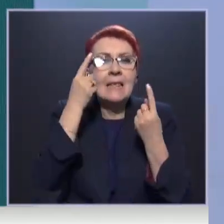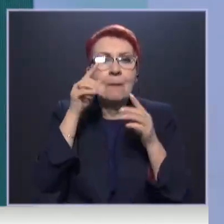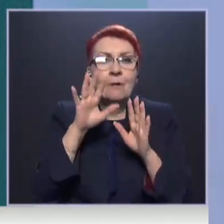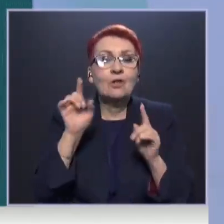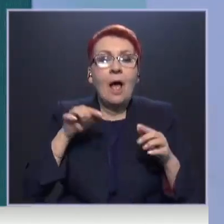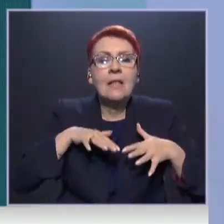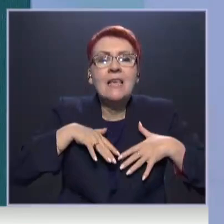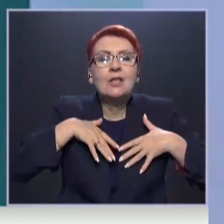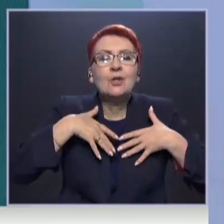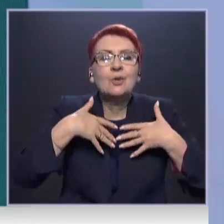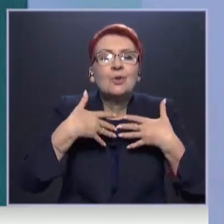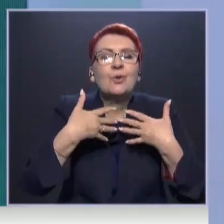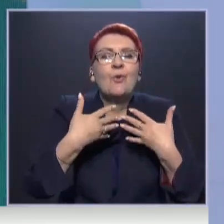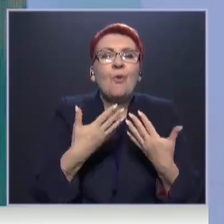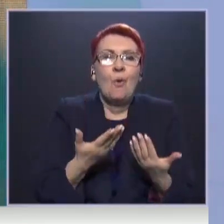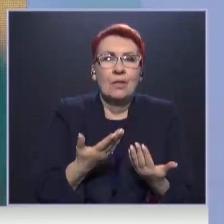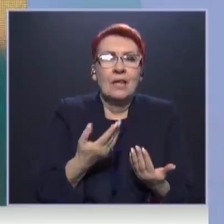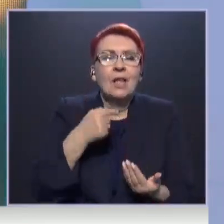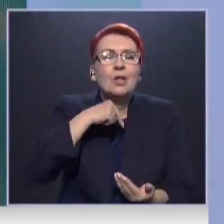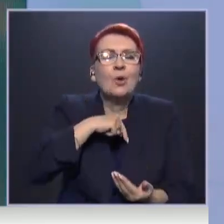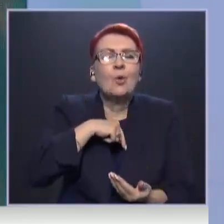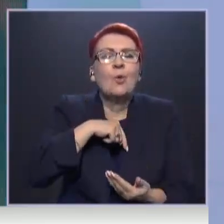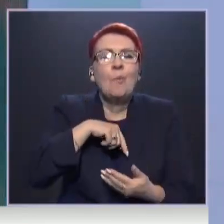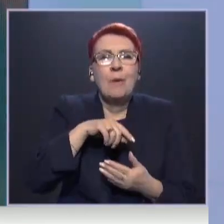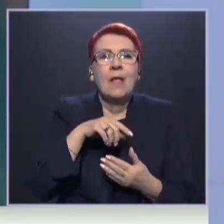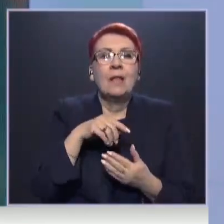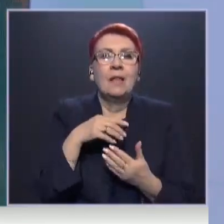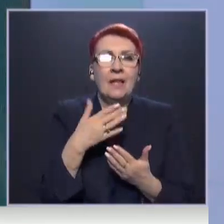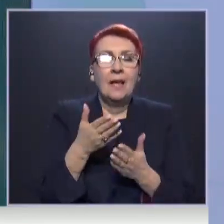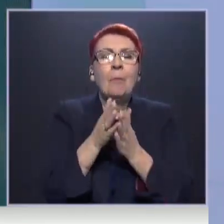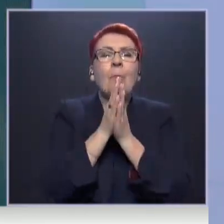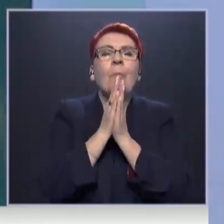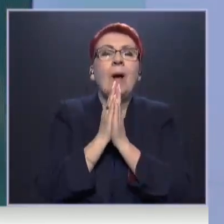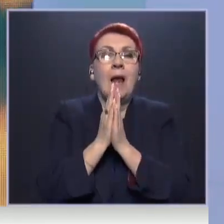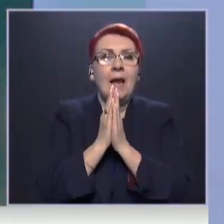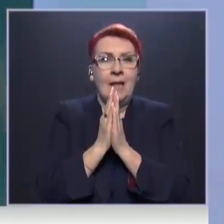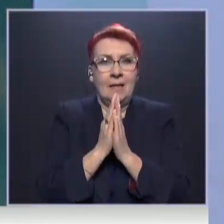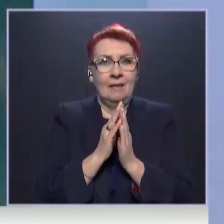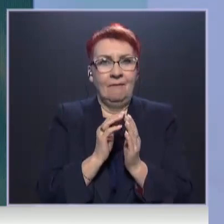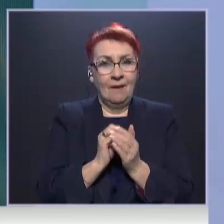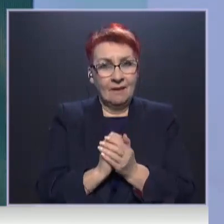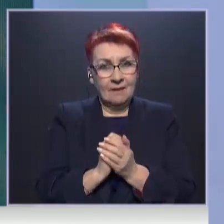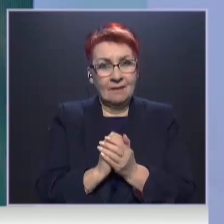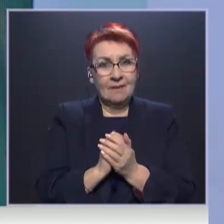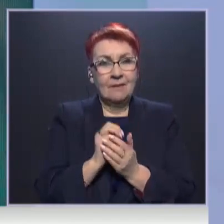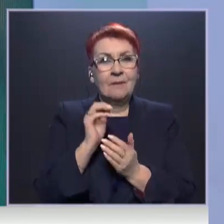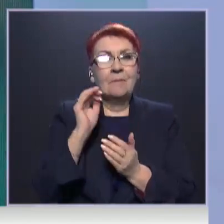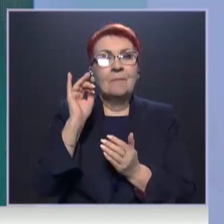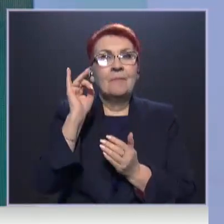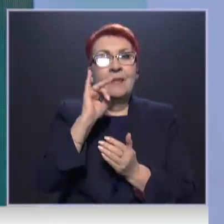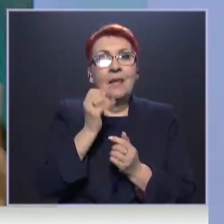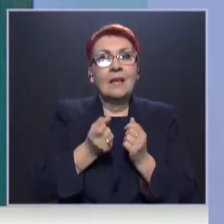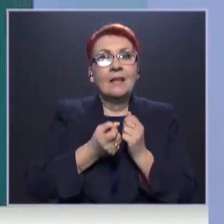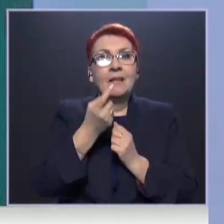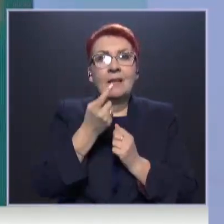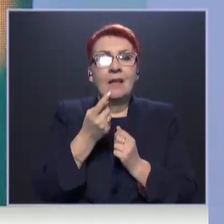исходят из глубин верующего сердца, и молитва всегда рождается не